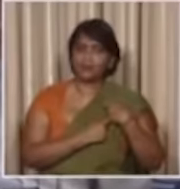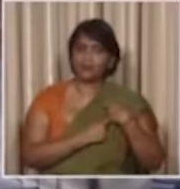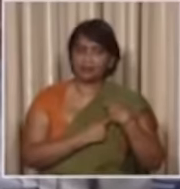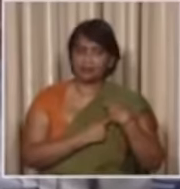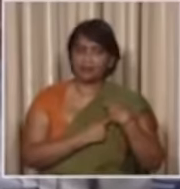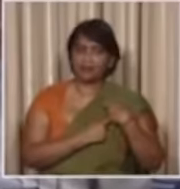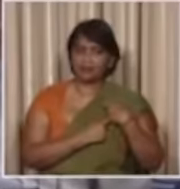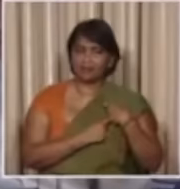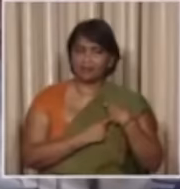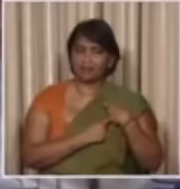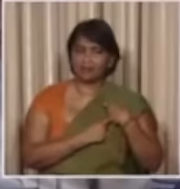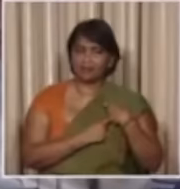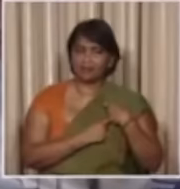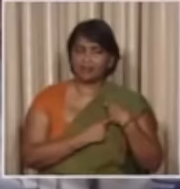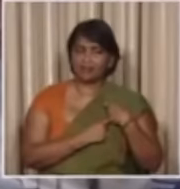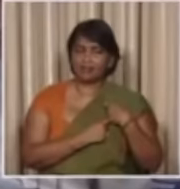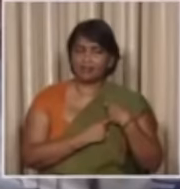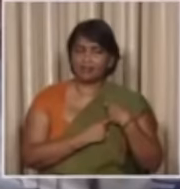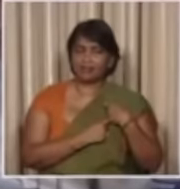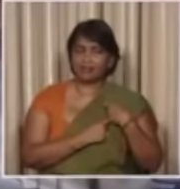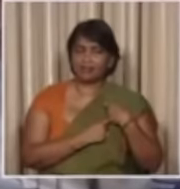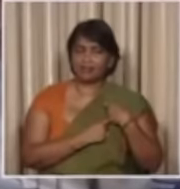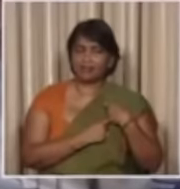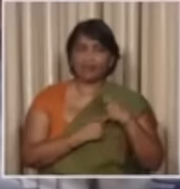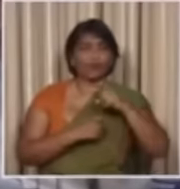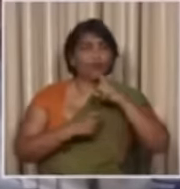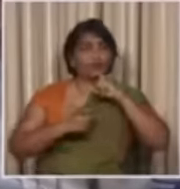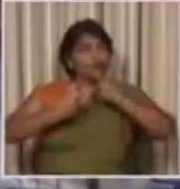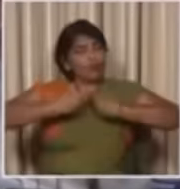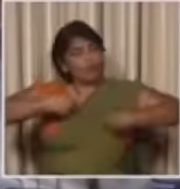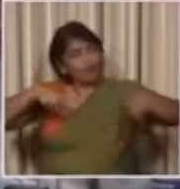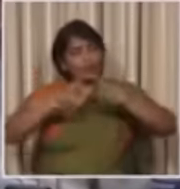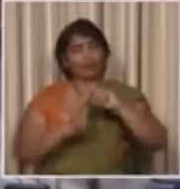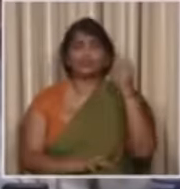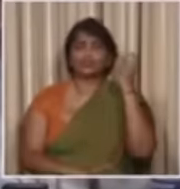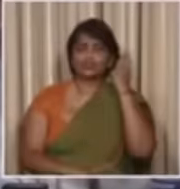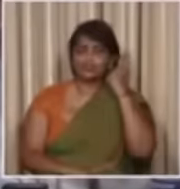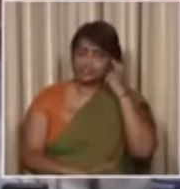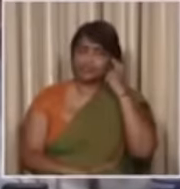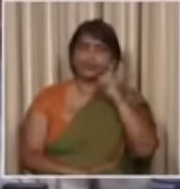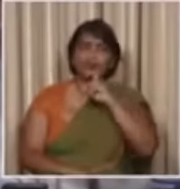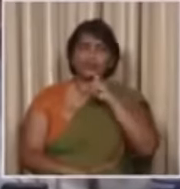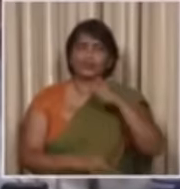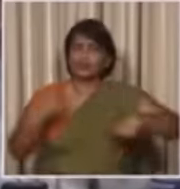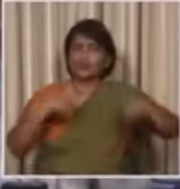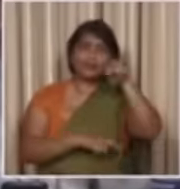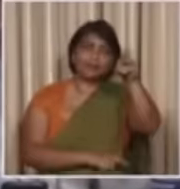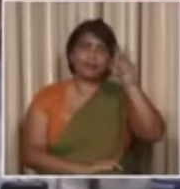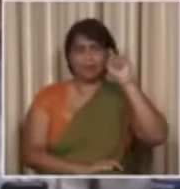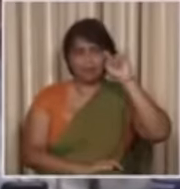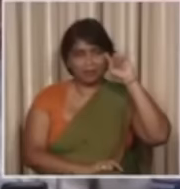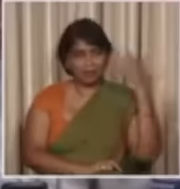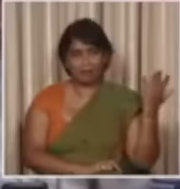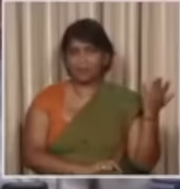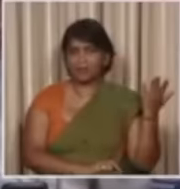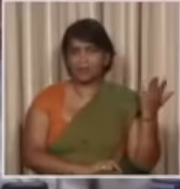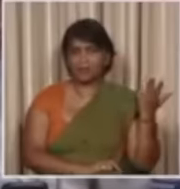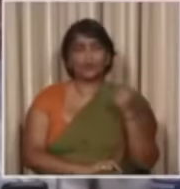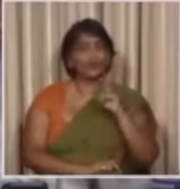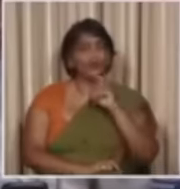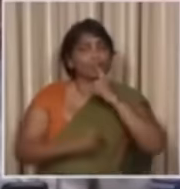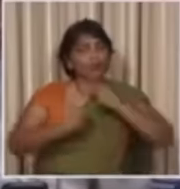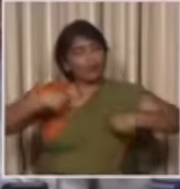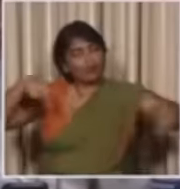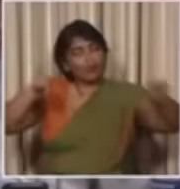අපිට කිව්වා මුළු අලුත් කඩේම දන්නවා මේක මුළු අලුත් කඩේ මේකද ඔබතුමා දන්නේ මුළු